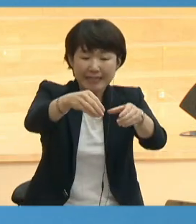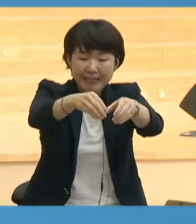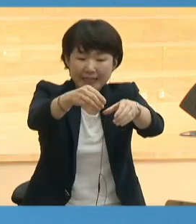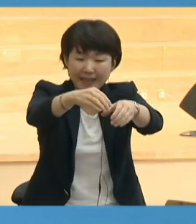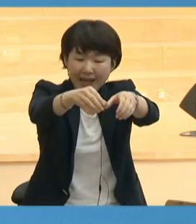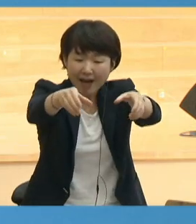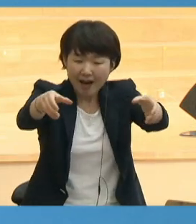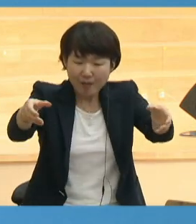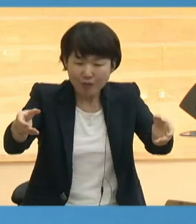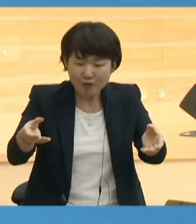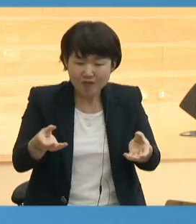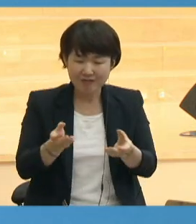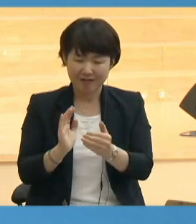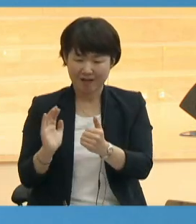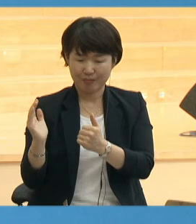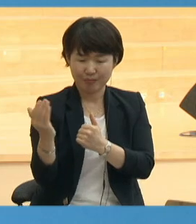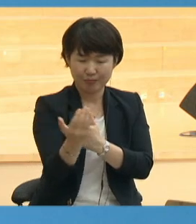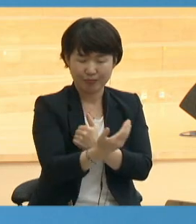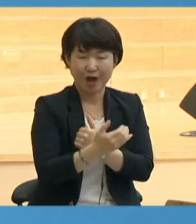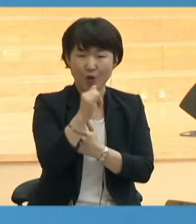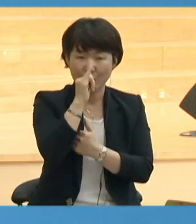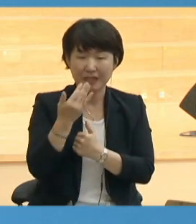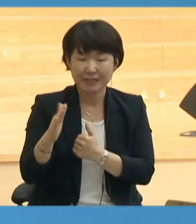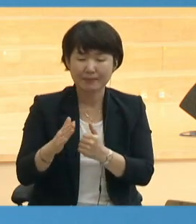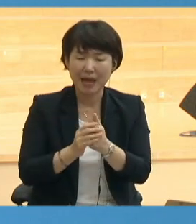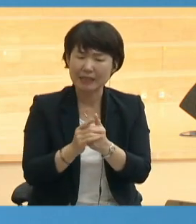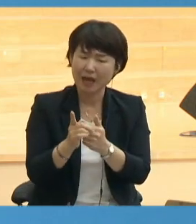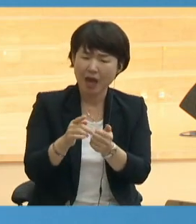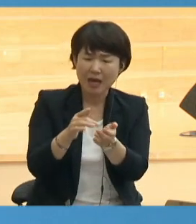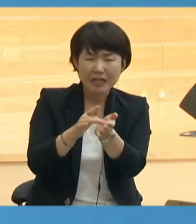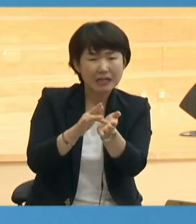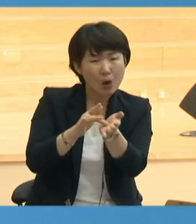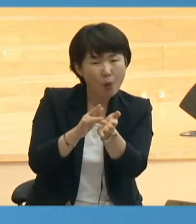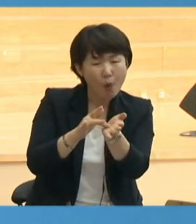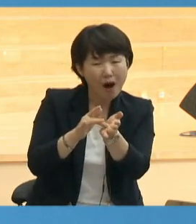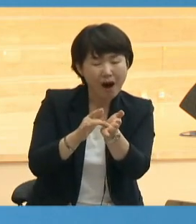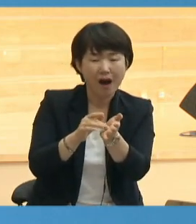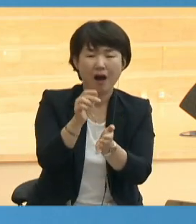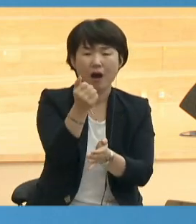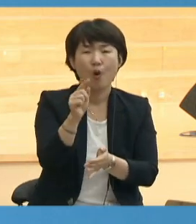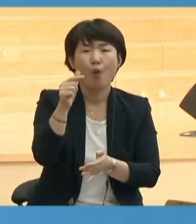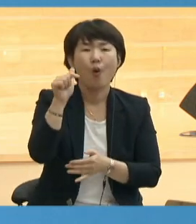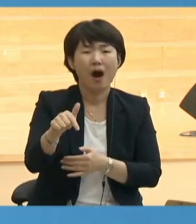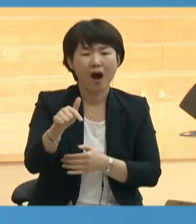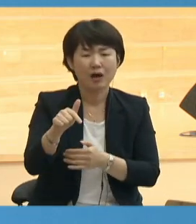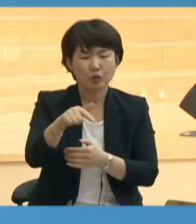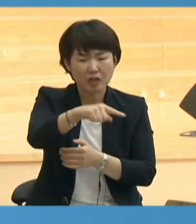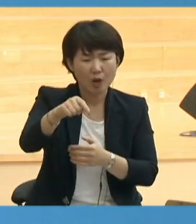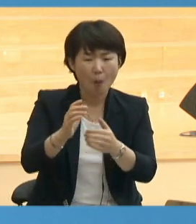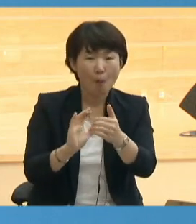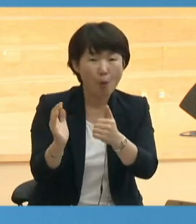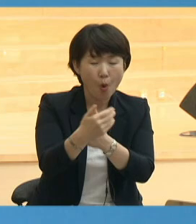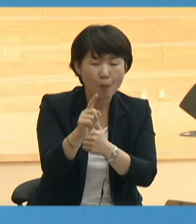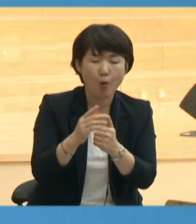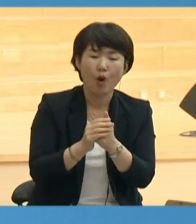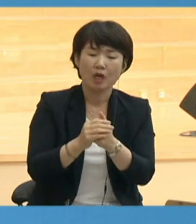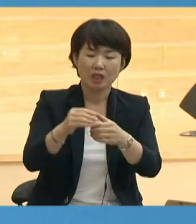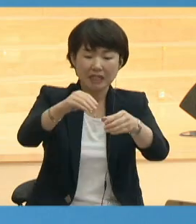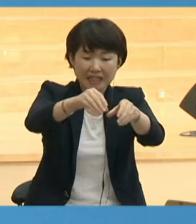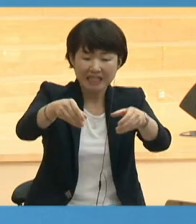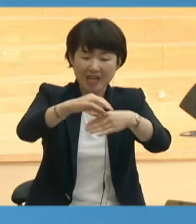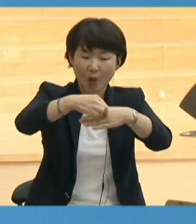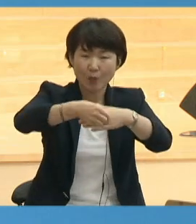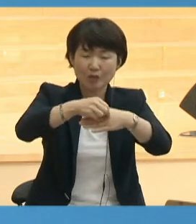보호 하고 있습니다마는 화학적으로 나무늘보 어떻게 이 껍질 해서요 밀랍을 만든 수지를